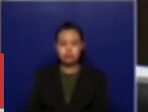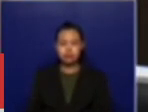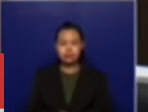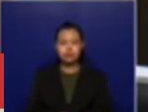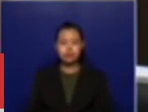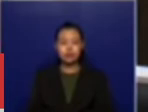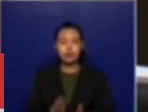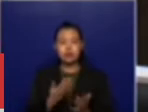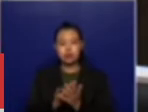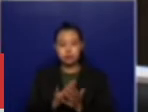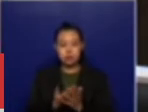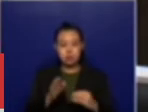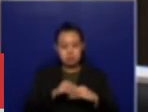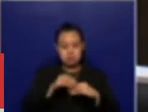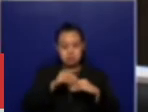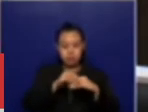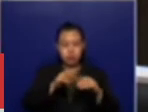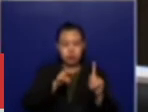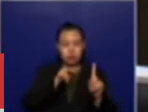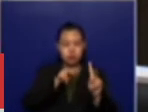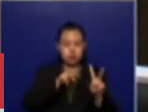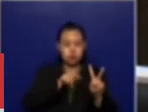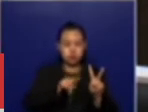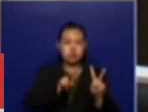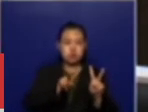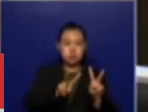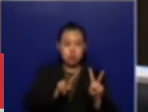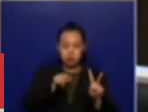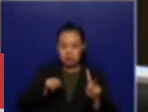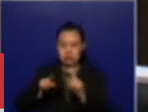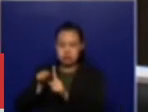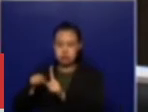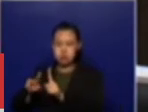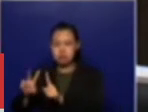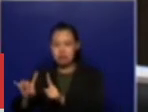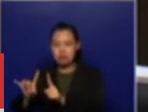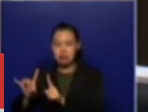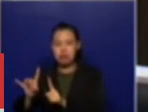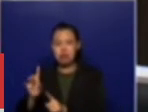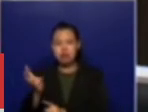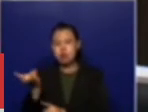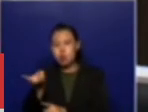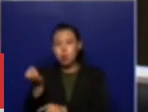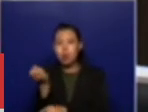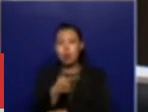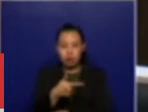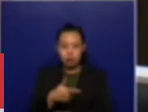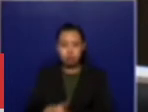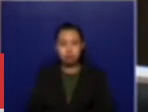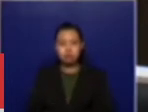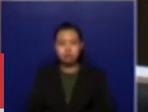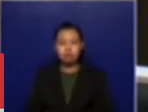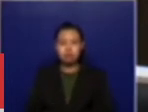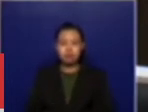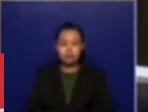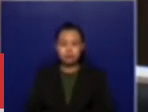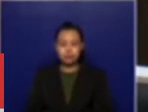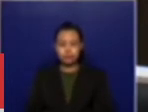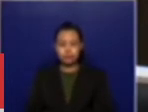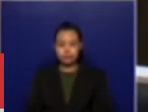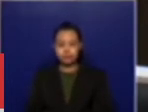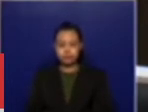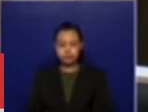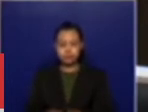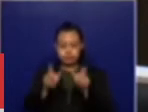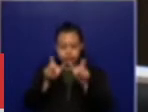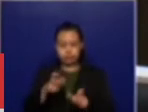จ่ายเพื่อการลงทุนนะครับซึ่งสิ่งเหล่านี้ครับมันเป็นตัวบอกอย่างชัดเจน